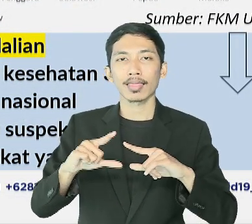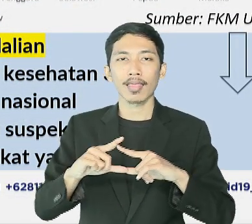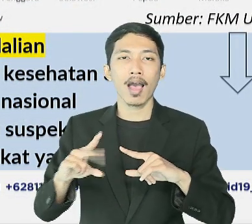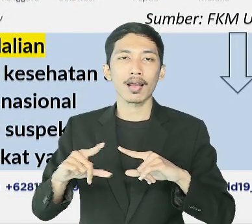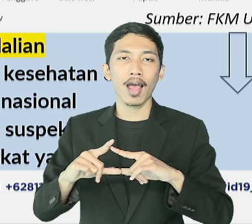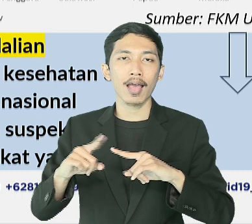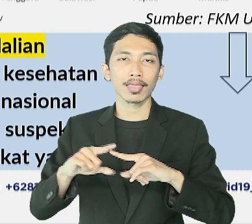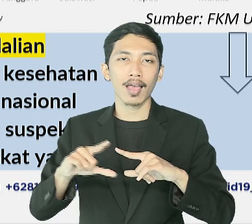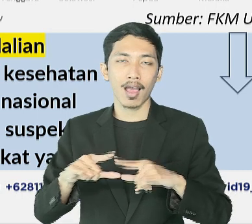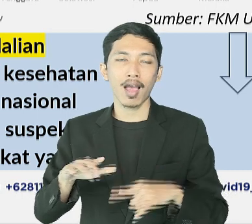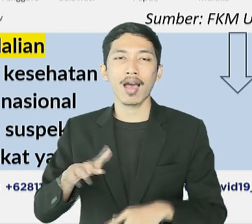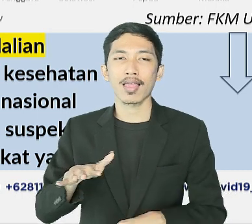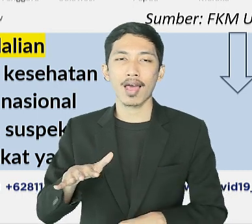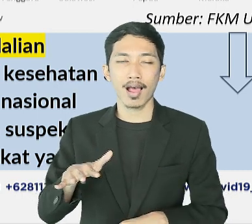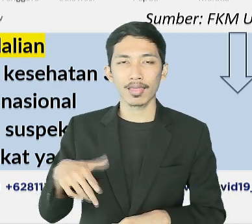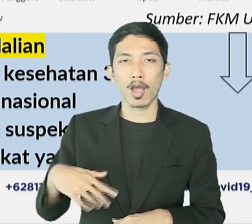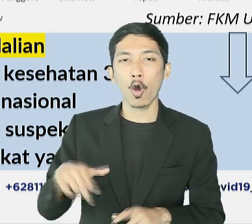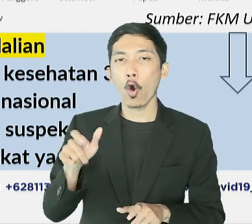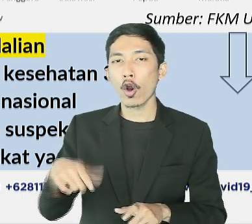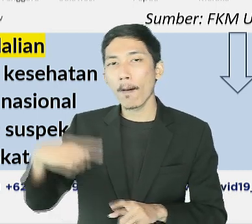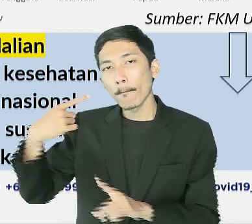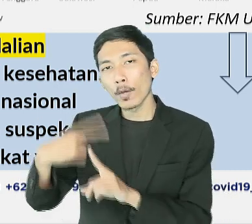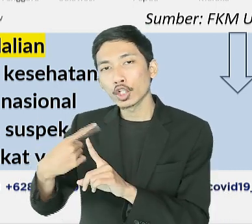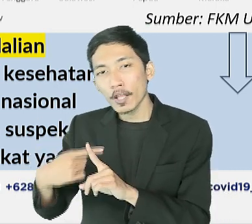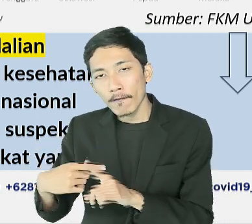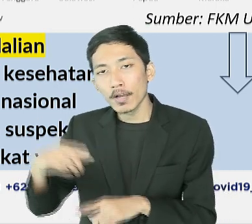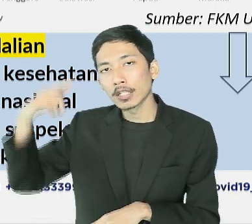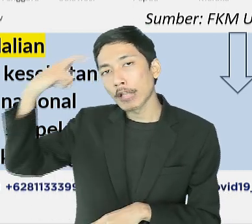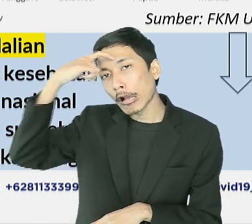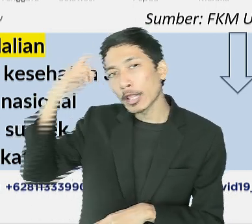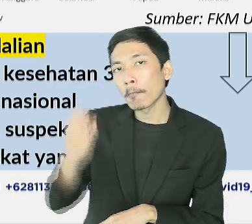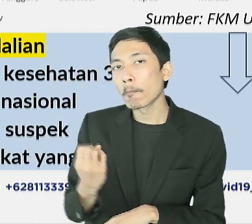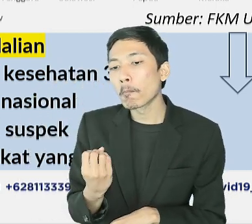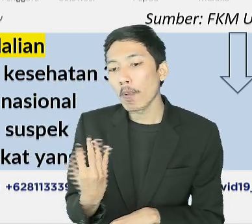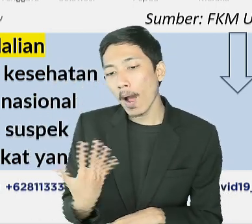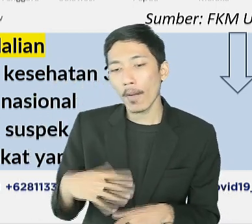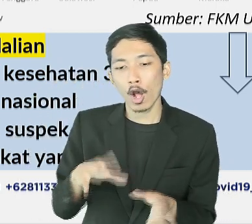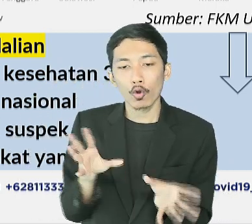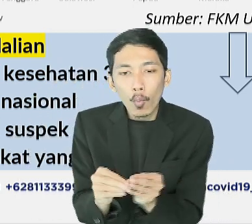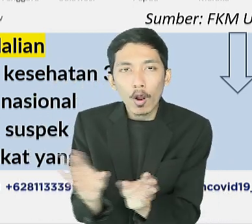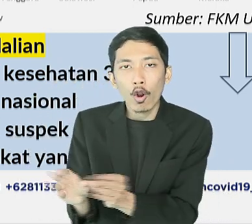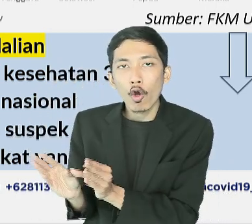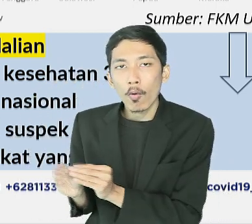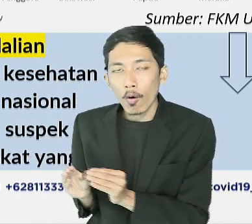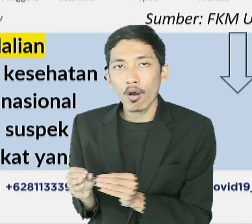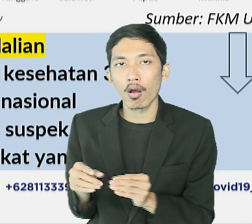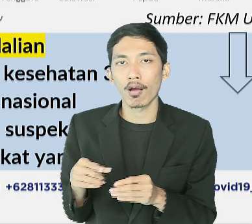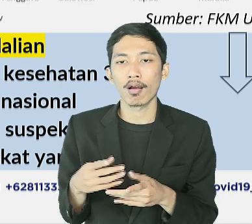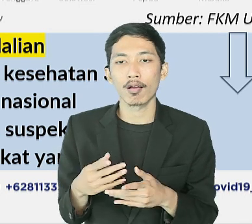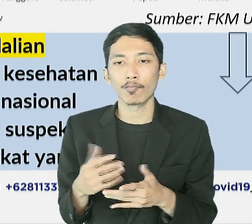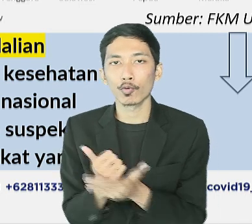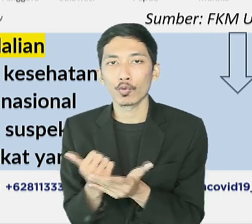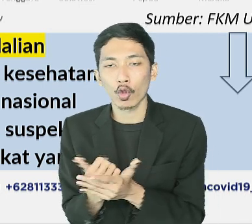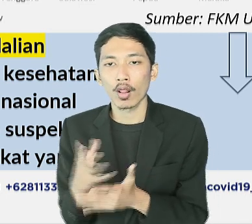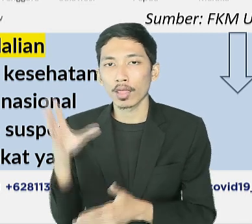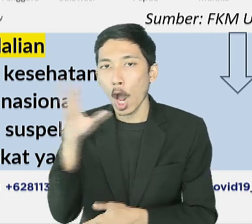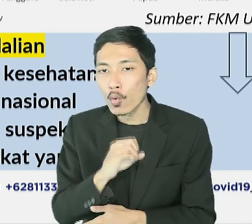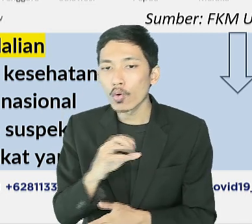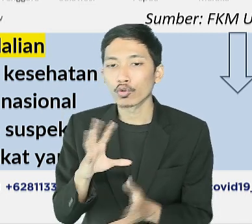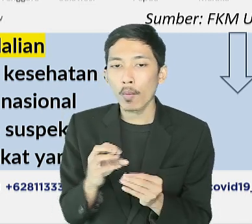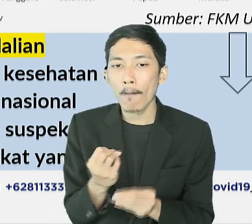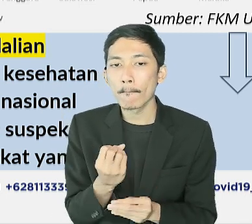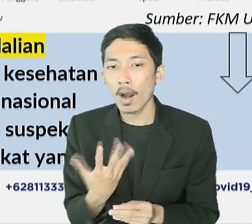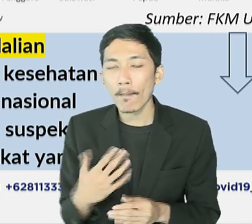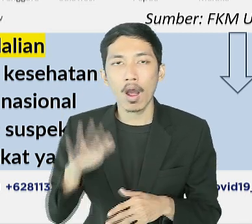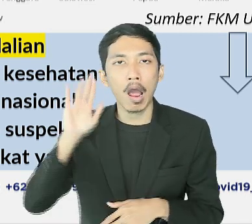orang yang positif atau sakit. Angka ini berguna untuk menggambarkan kemampuan penyebaran suatu penyakit.